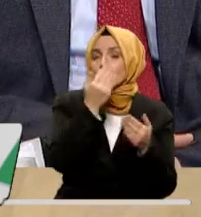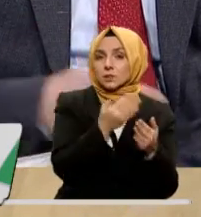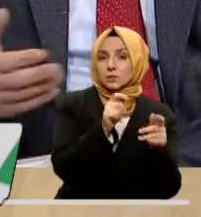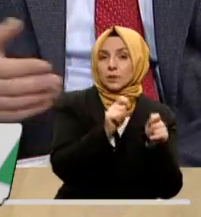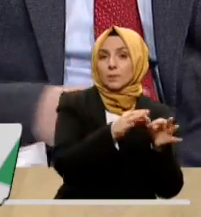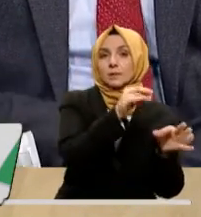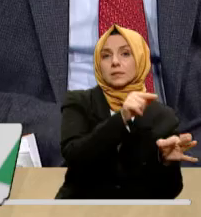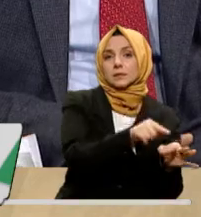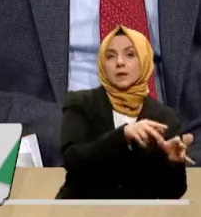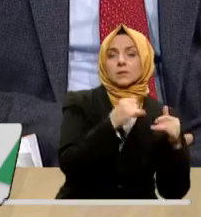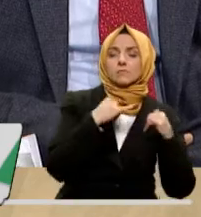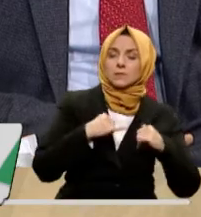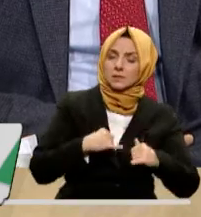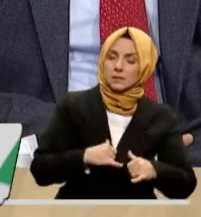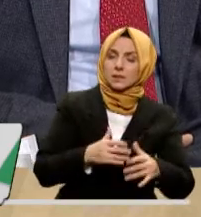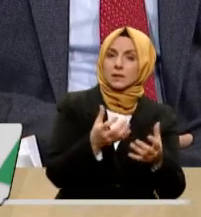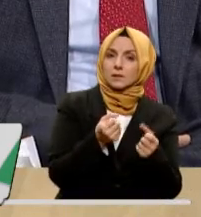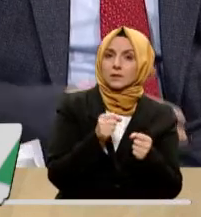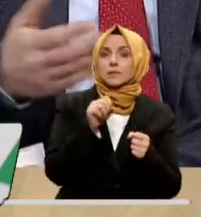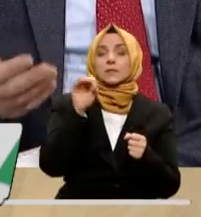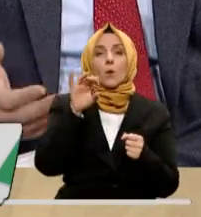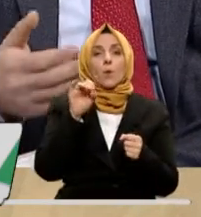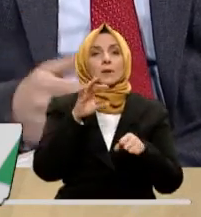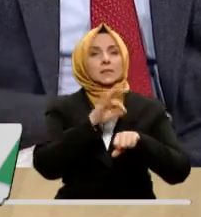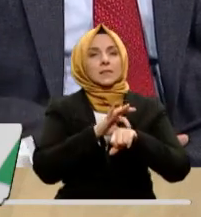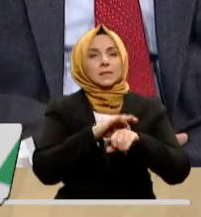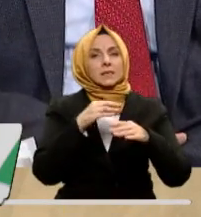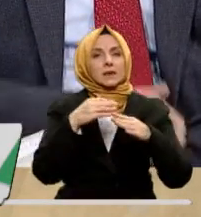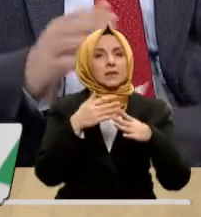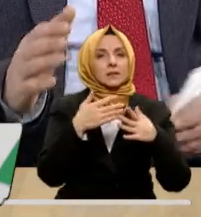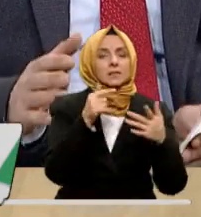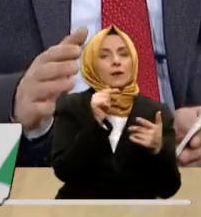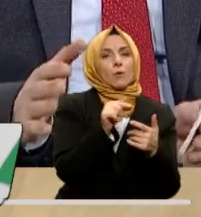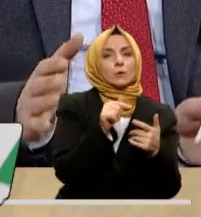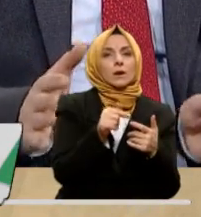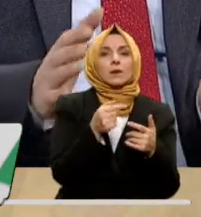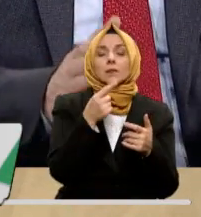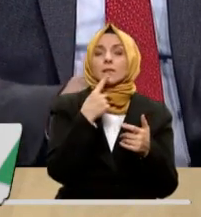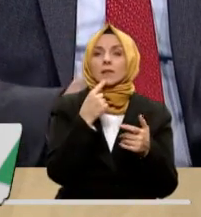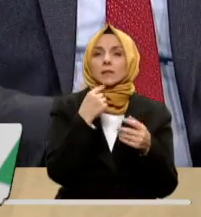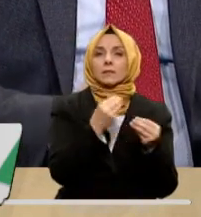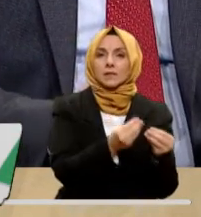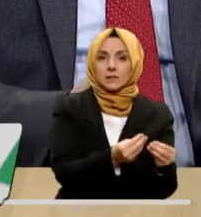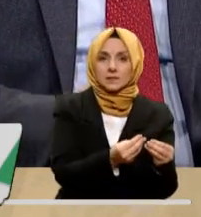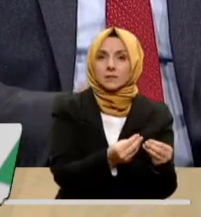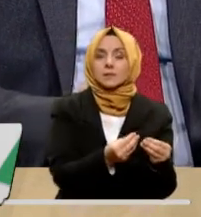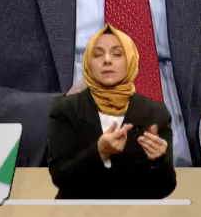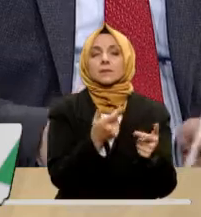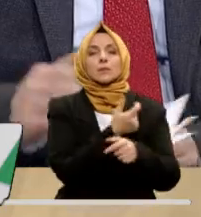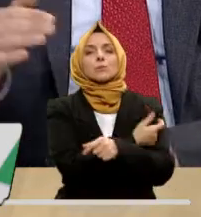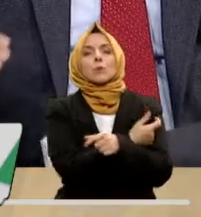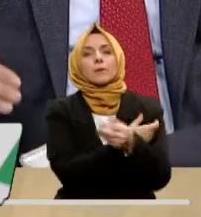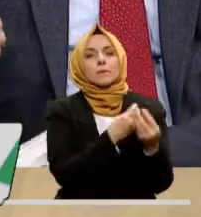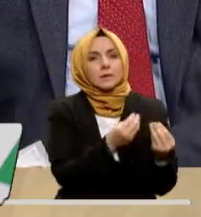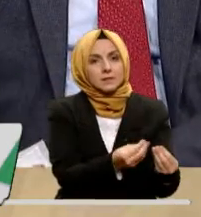bisküvi falan verdikten sonra 10-15 dakika da göz dedikten sonra onu yolcu ederiz başımıza ilgili kısım su kadar süreç burada